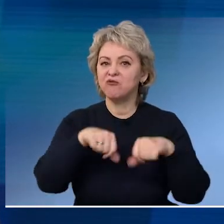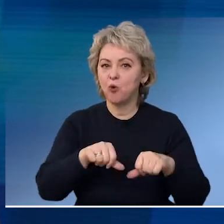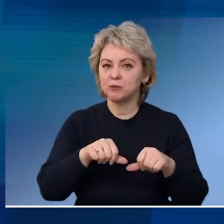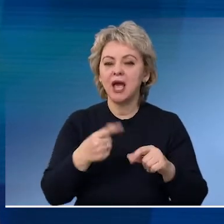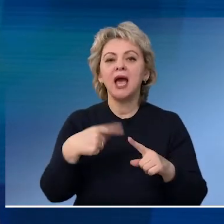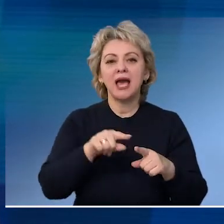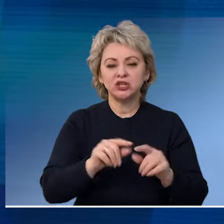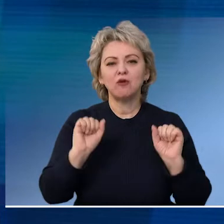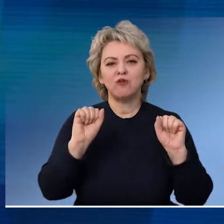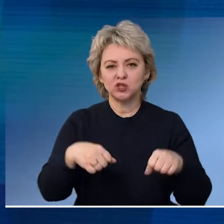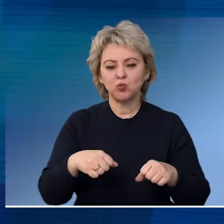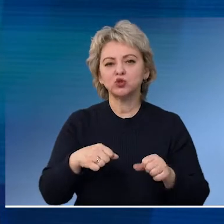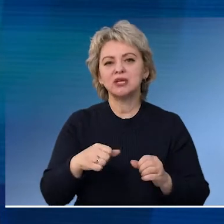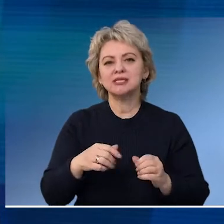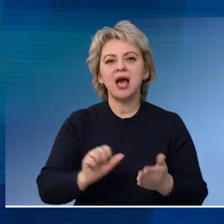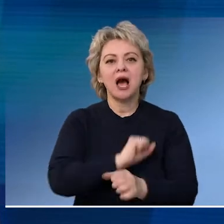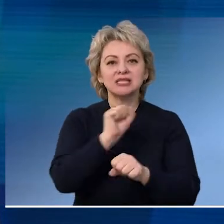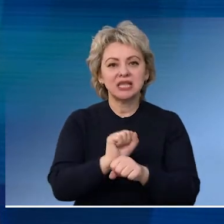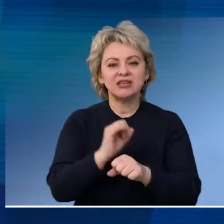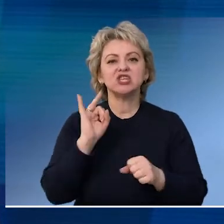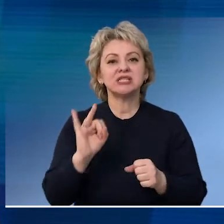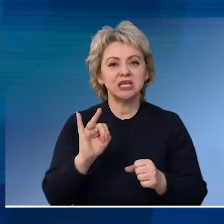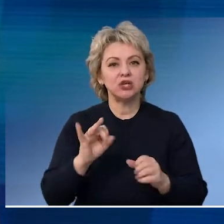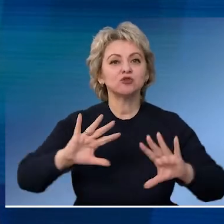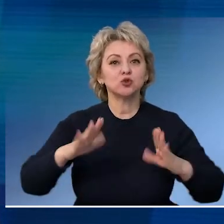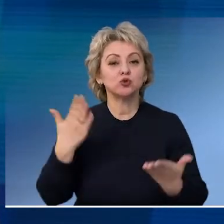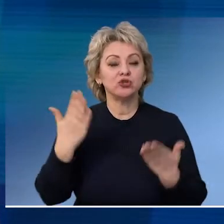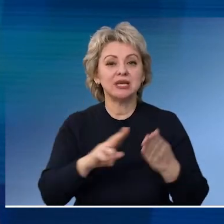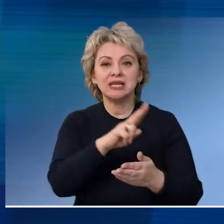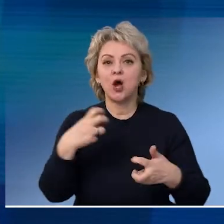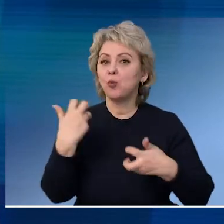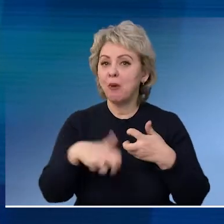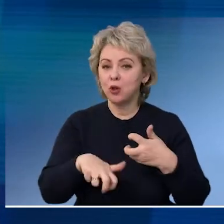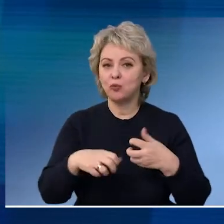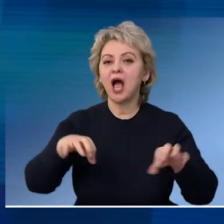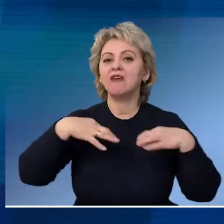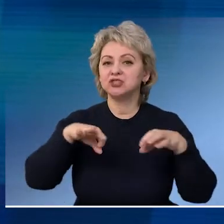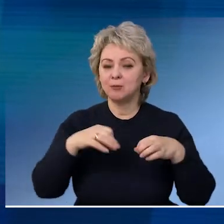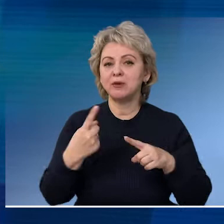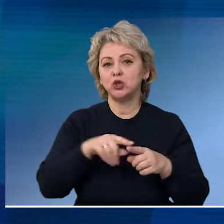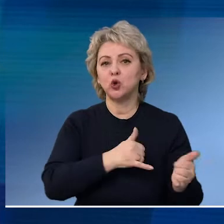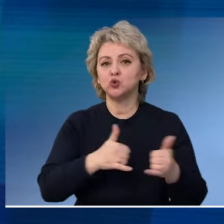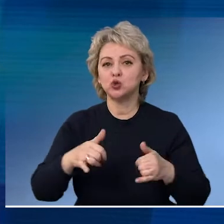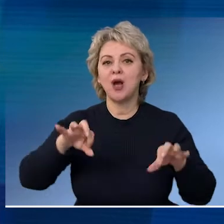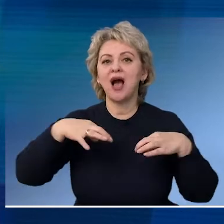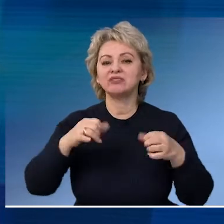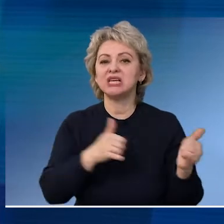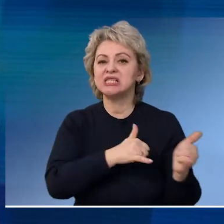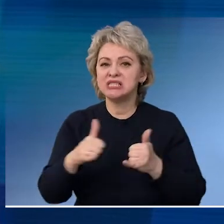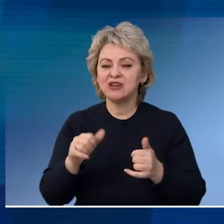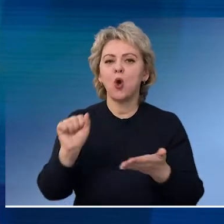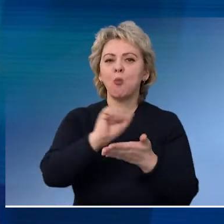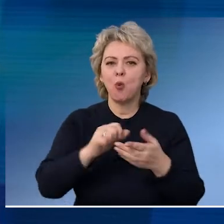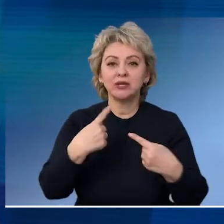разных форматов. Это возможность остановиться и в случае, если какая-то неисправность автомобиля, это услуги